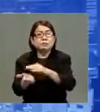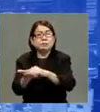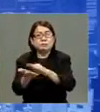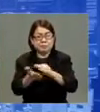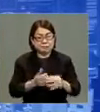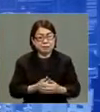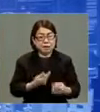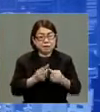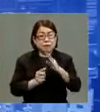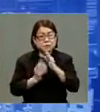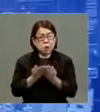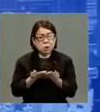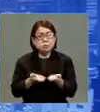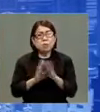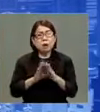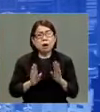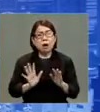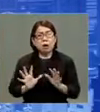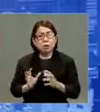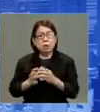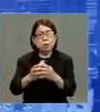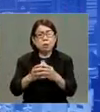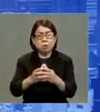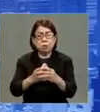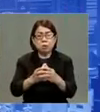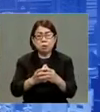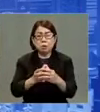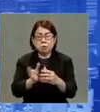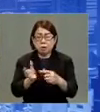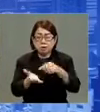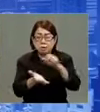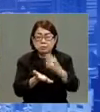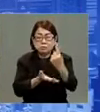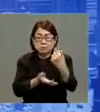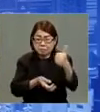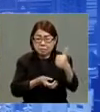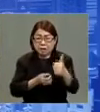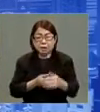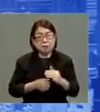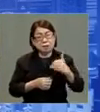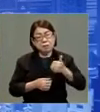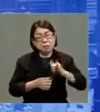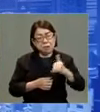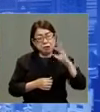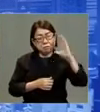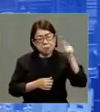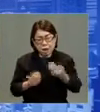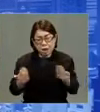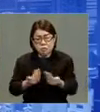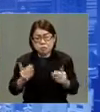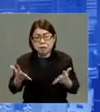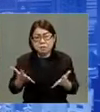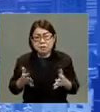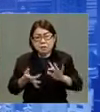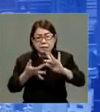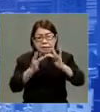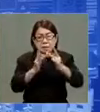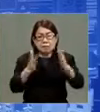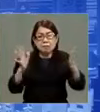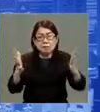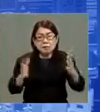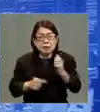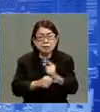ณีที่ไป1ครอบครัวใช้1 device ได้หรือเปล่าครับเพราะว่าบางครั้งอาจจะพาคุณพ่อคุณแม่หรือว่าลูกๆที่อาจจะไม่มีโทรศัพท์มือถือที่เชื่อมต่ออินเทอร์เน็ตได้ครับ